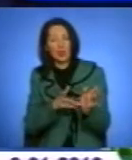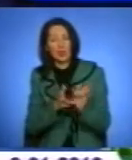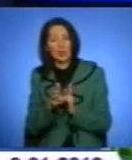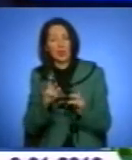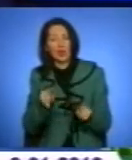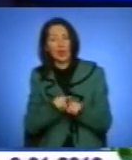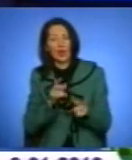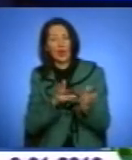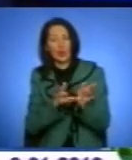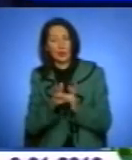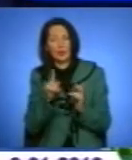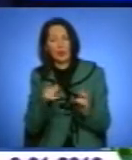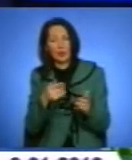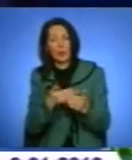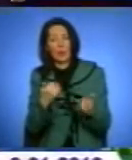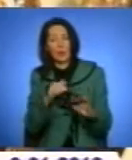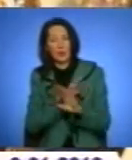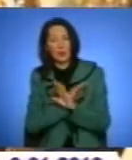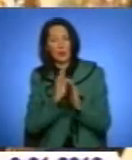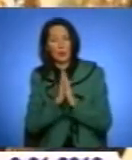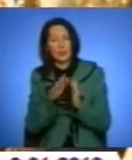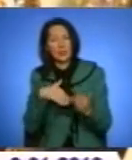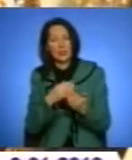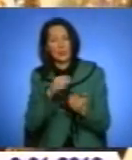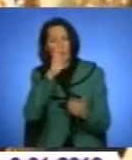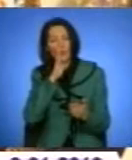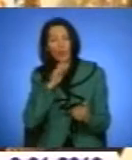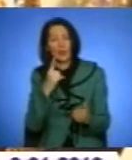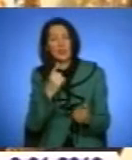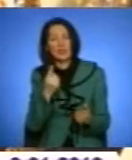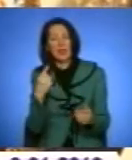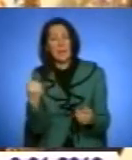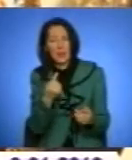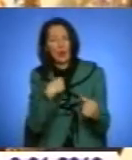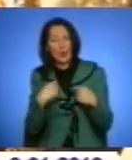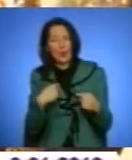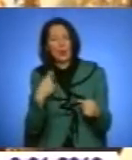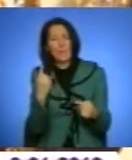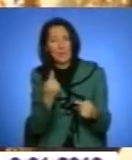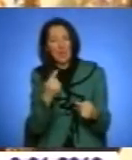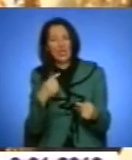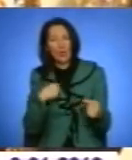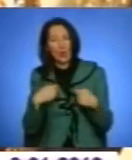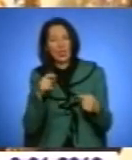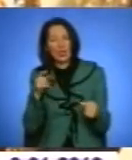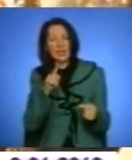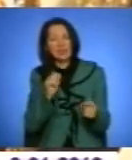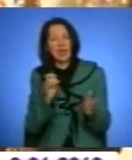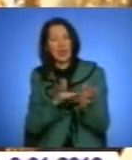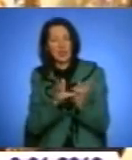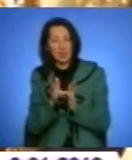молилися за своїх ворогів. Один з первомучеників, найперший з мучеників за Христа, отже, так